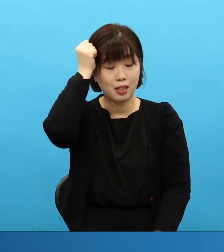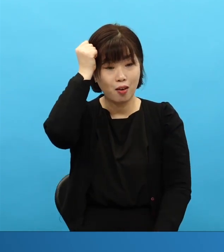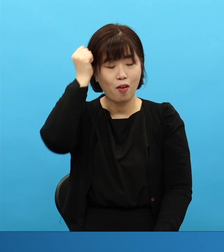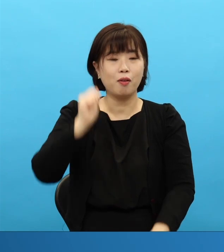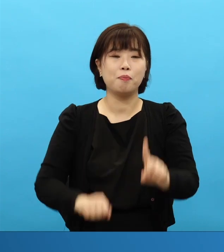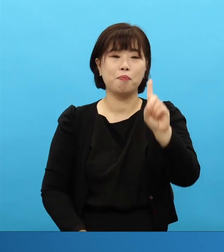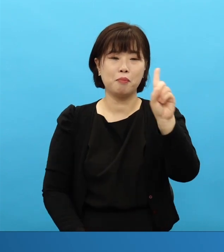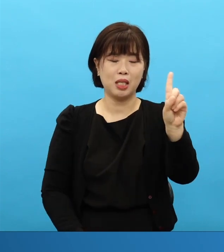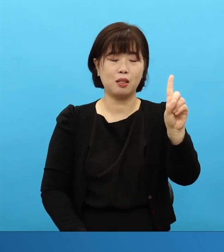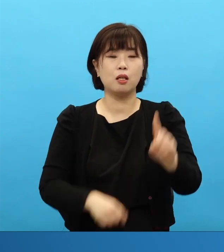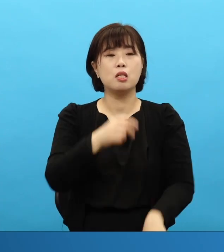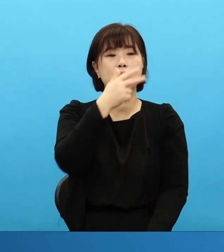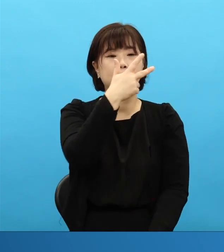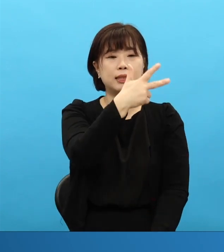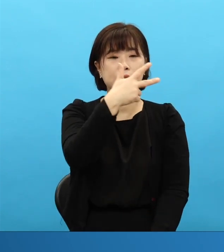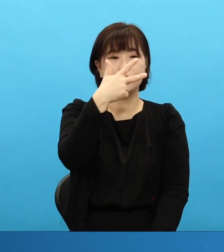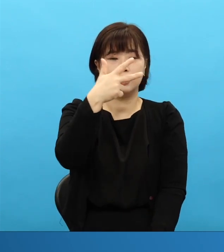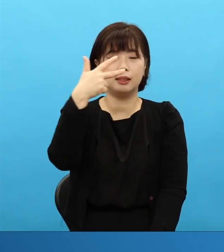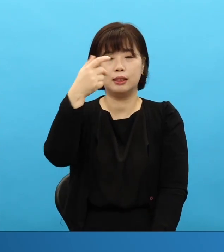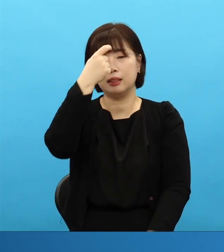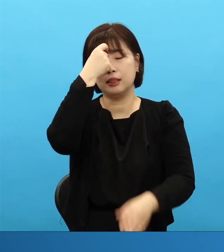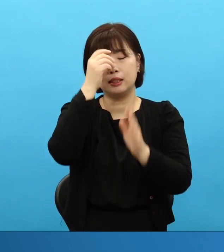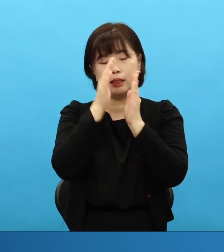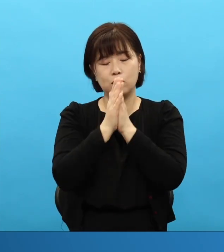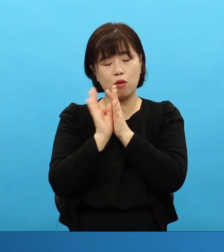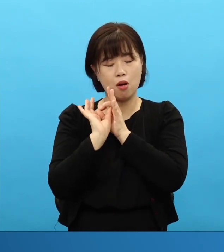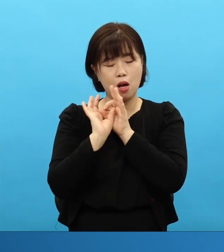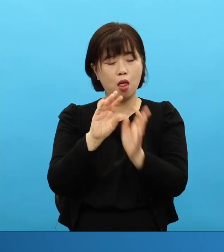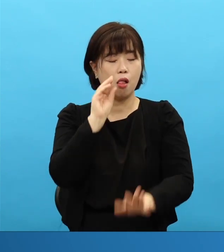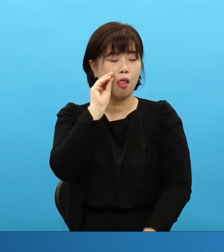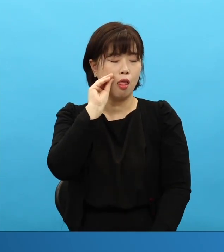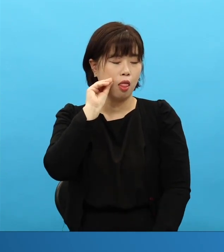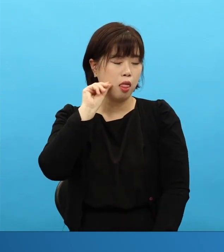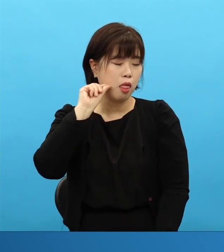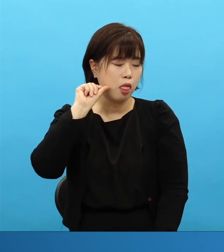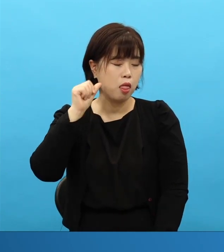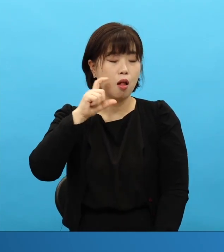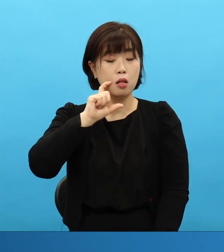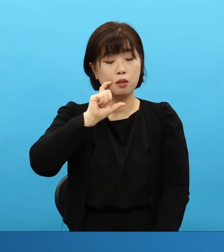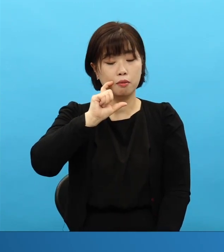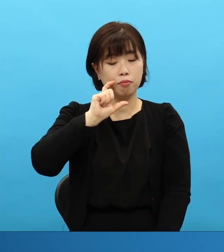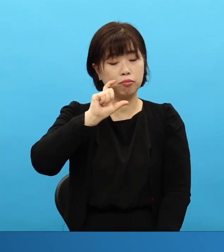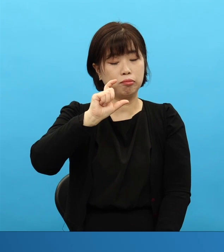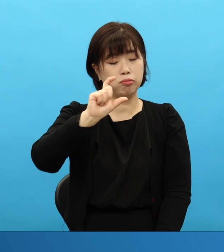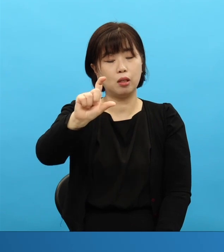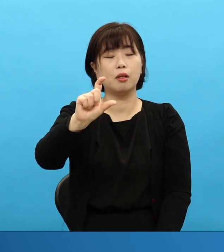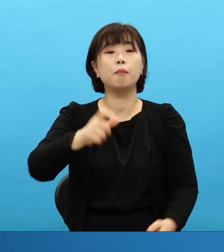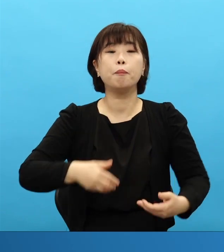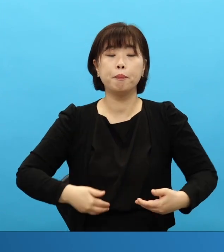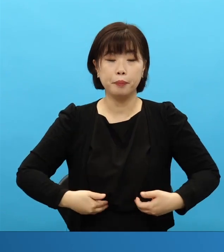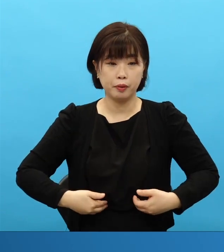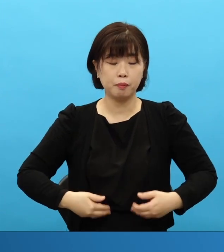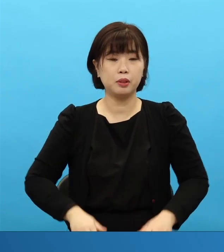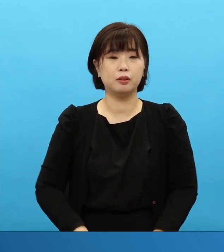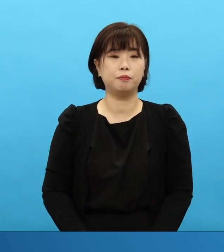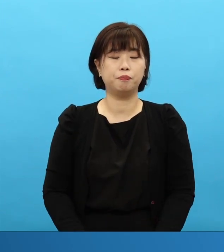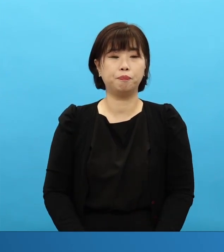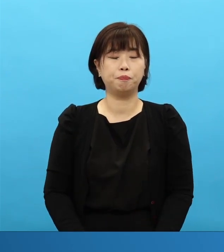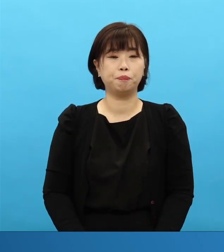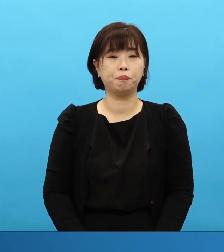이걸 기도로 계속 누려요. You must continue to enjoy this in prayer. 예. 기도로 누리고 있을 때 조금